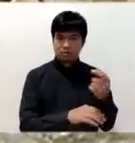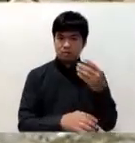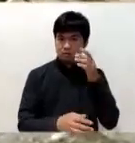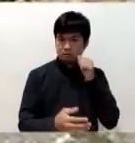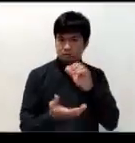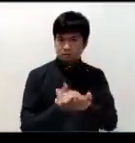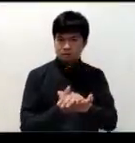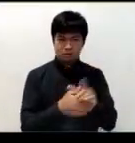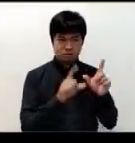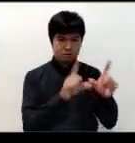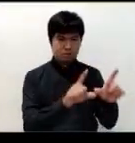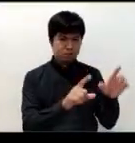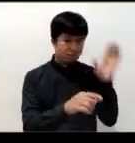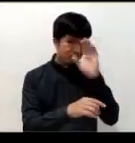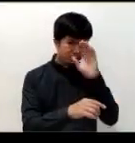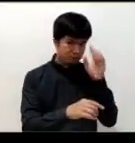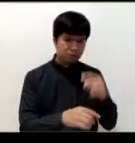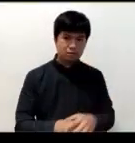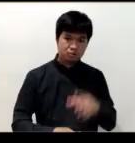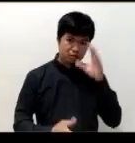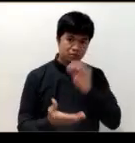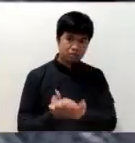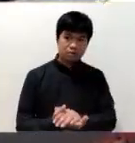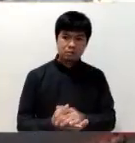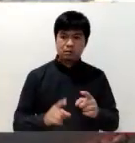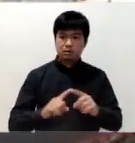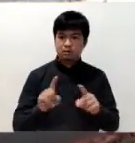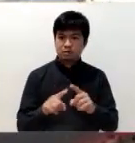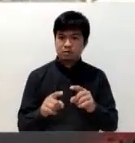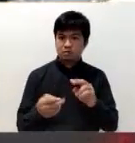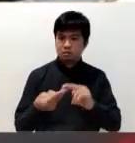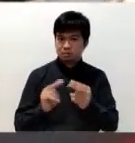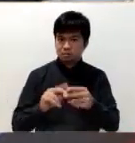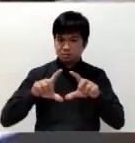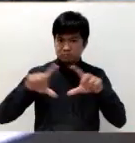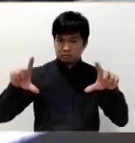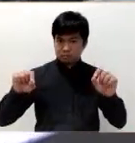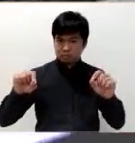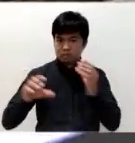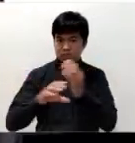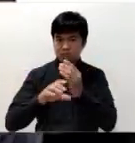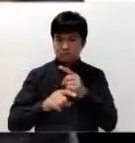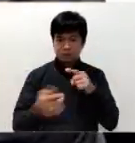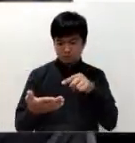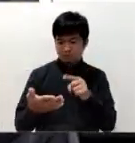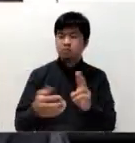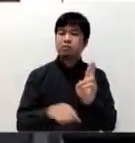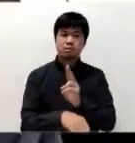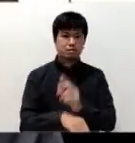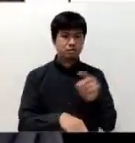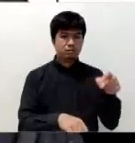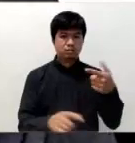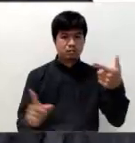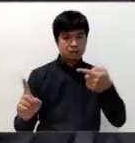pinaghahanap pa rin ngayon. Iba na ang plate number ng sasakyan pero kumpirmadong ito ang ginamit sa pananamba. Inamin niya ng